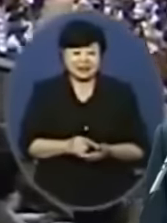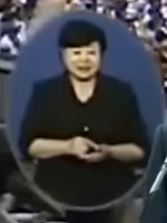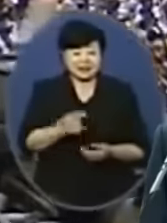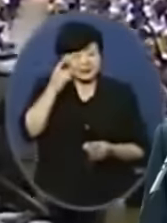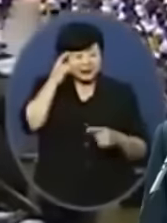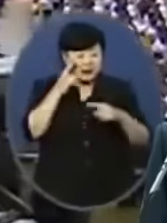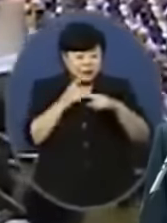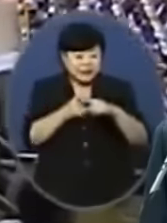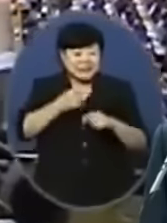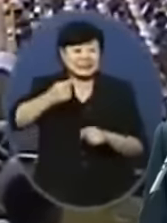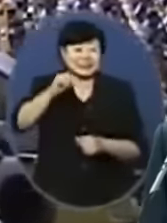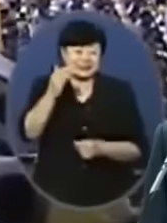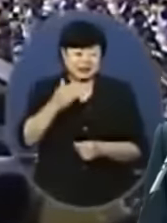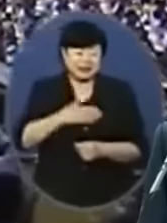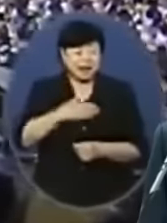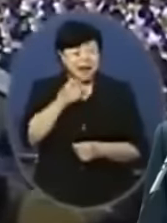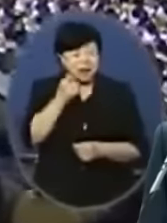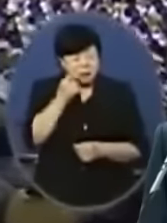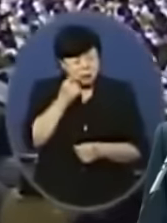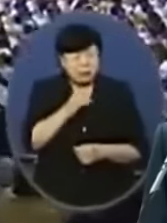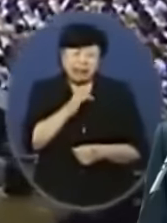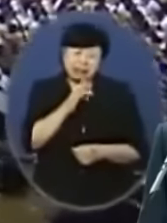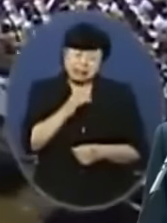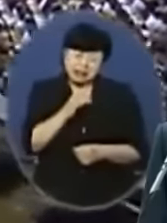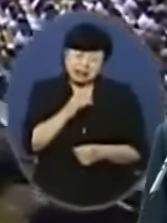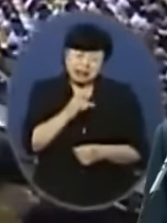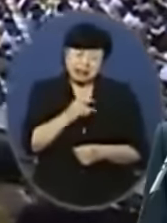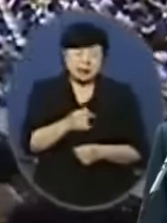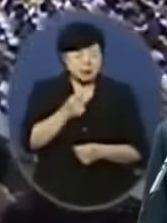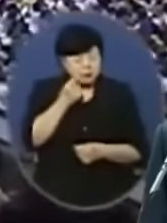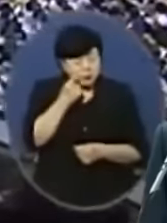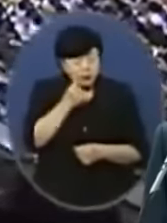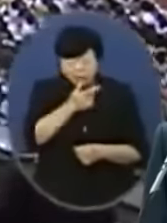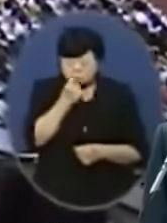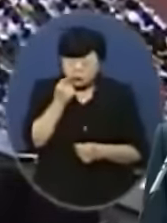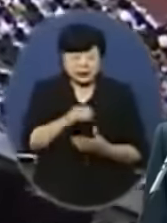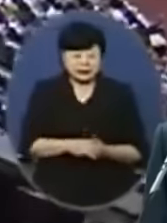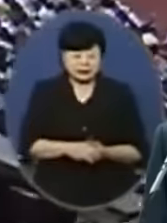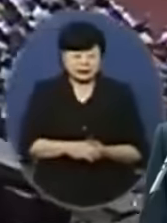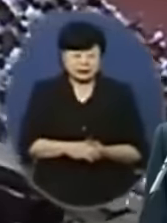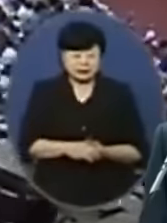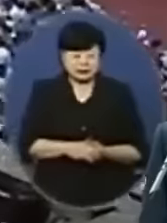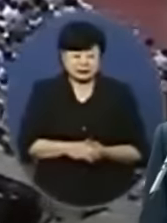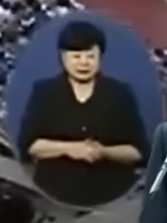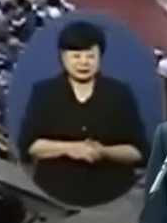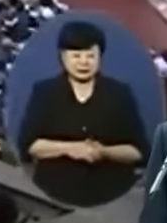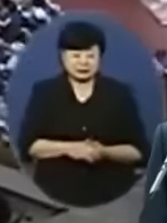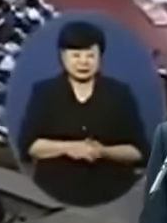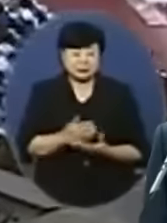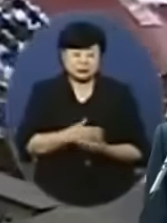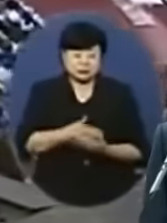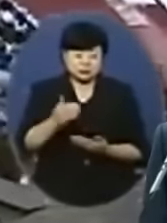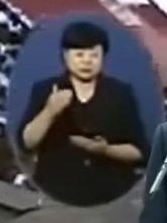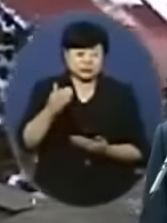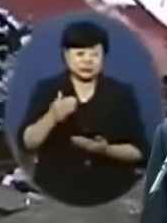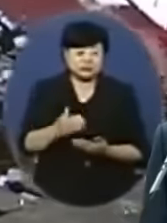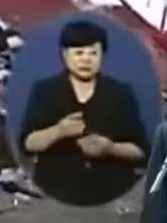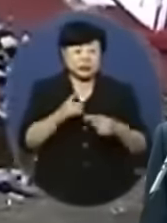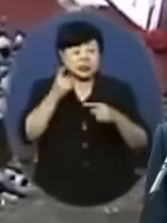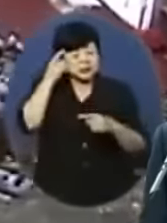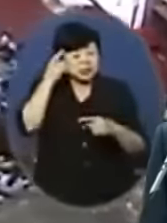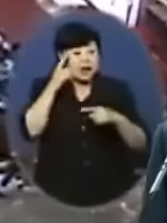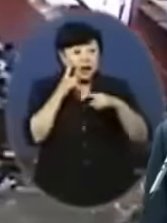긍정적인 생각을 할 수 있는 것입니다. 나는 못한다, 안 된다, 할 수 없다, 부족하다. 그렇게 할 수 없는 것은 플러스 인생으로